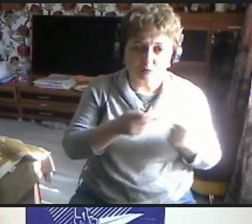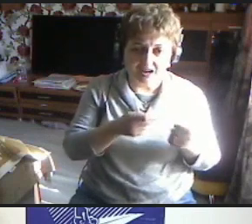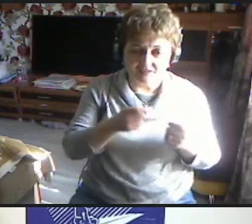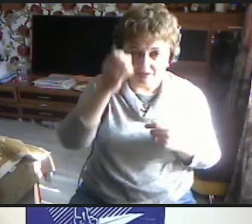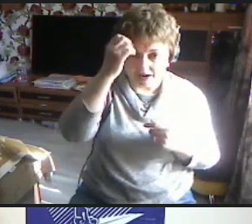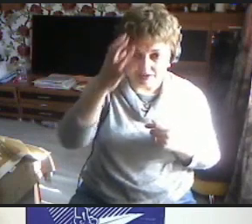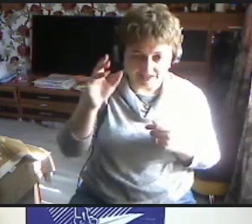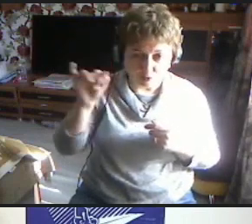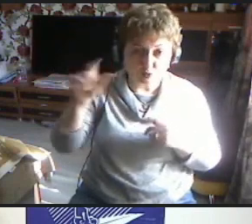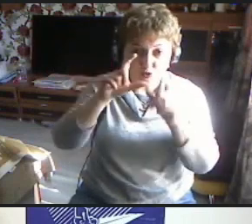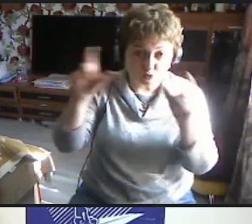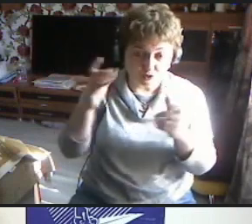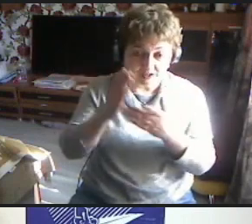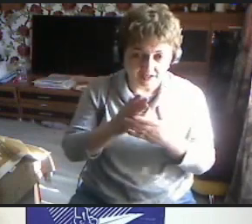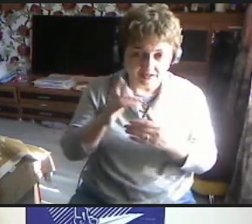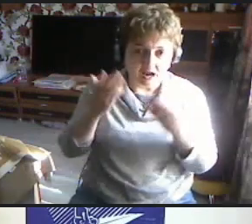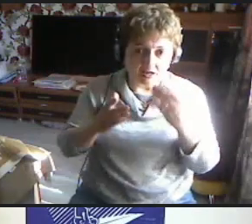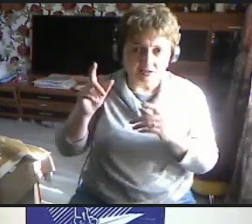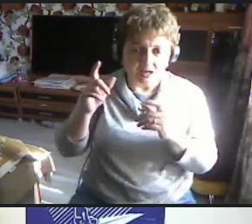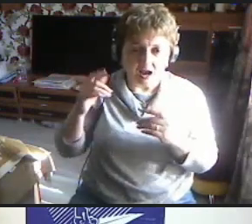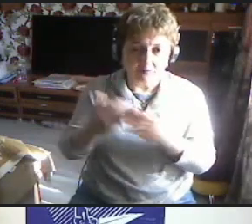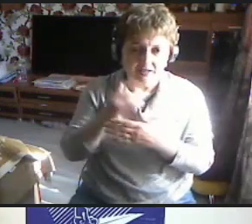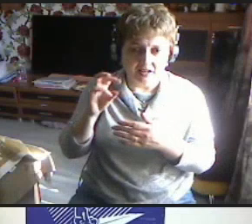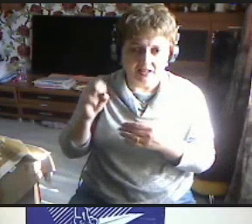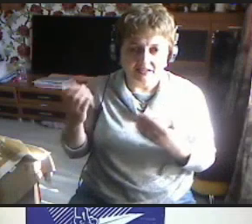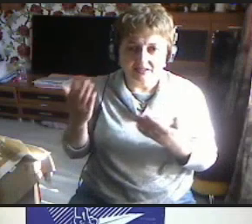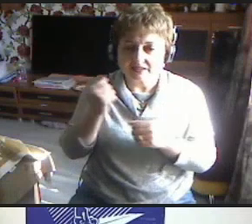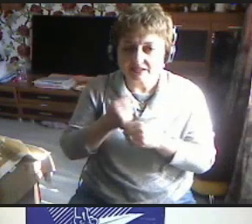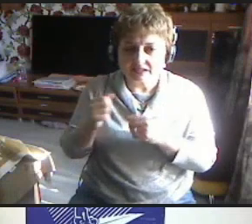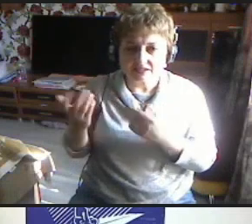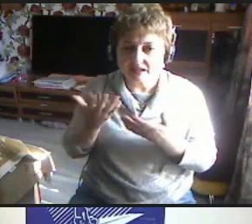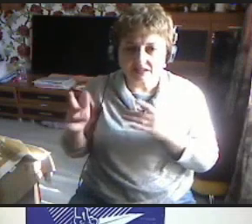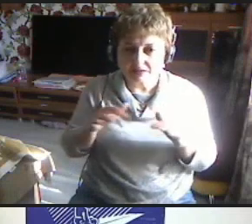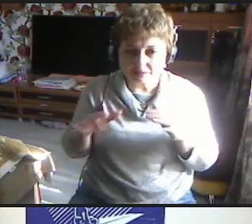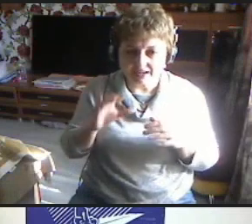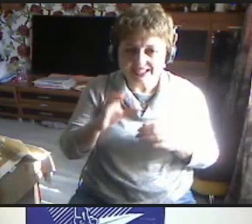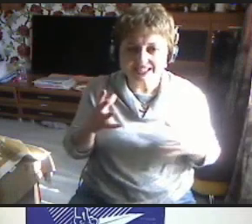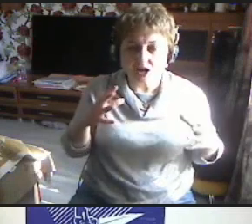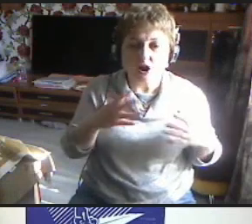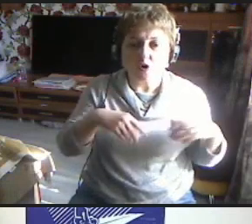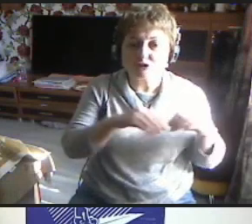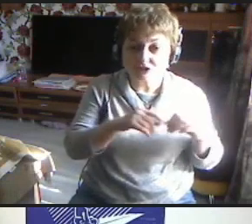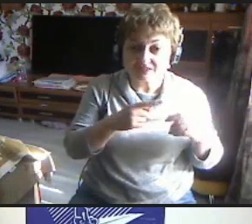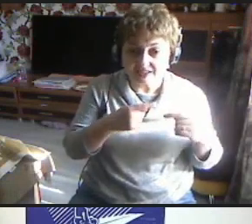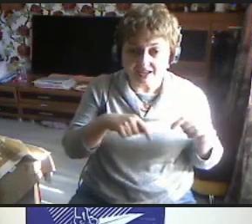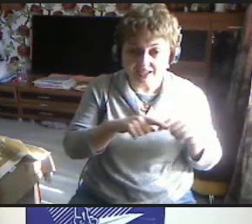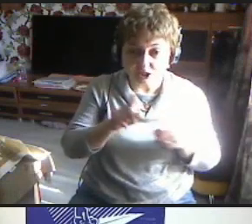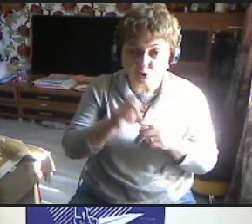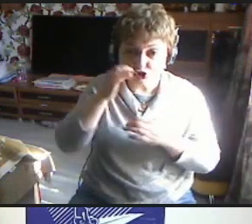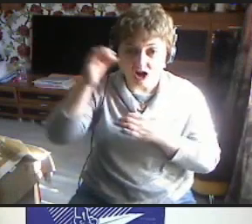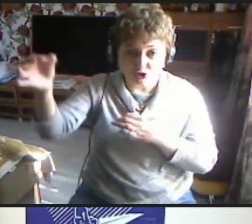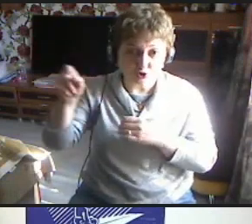что если она, опять-таки, делает какие-то мероприятия с общественными организациями, она тоже отчитывает. Это ее тоже, как